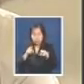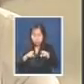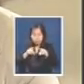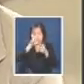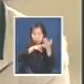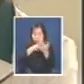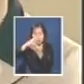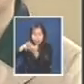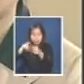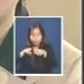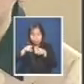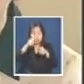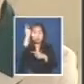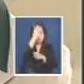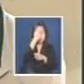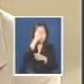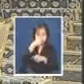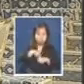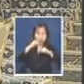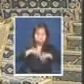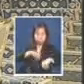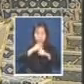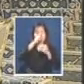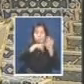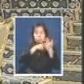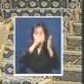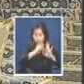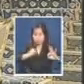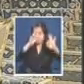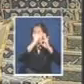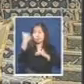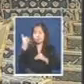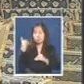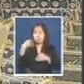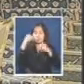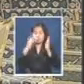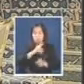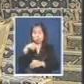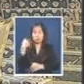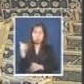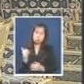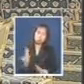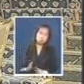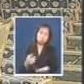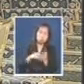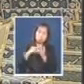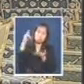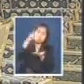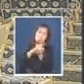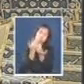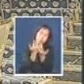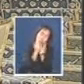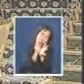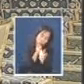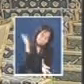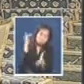การท่องเที่ยวก็เป็นอีกส่วนหนึ่งที่ฉันเองก็ให้ความสำคัญค่ะเพราะหลายๆคนก็เริ่มบ่นแล้วว่าวันนี้ที่สนามบินคิวรอนานมากนะ